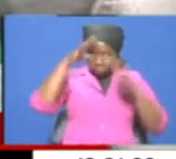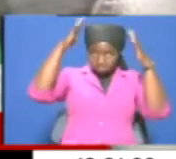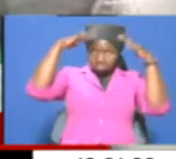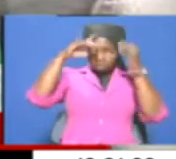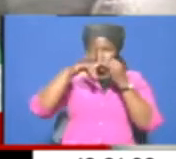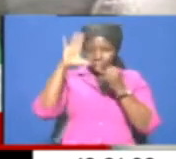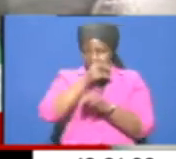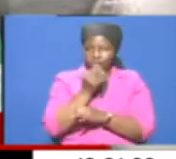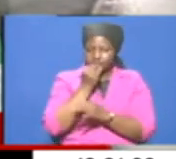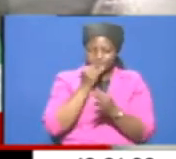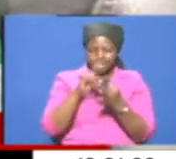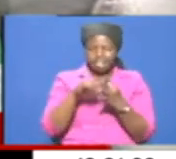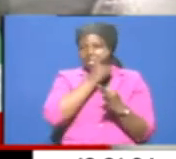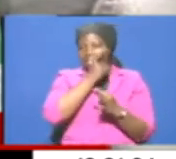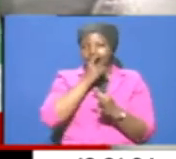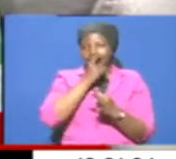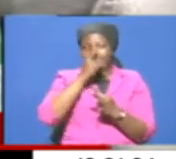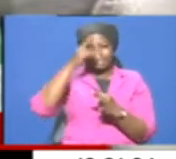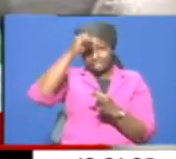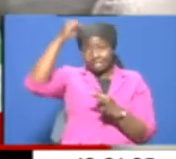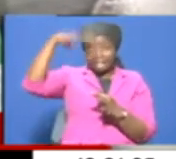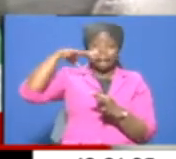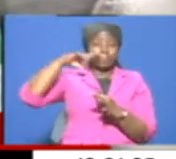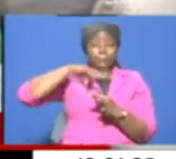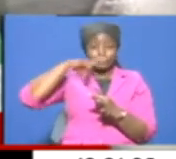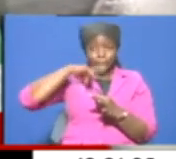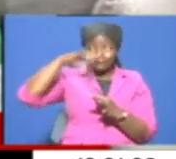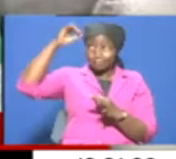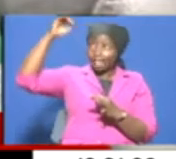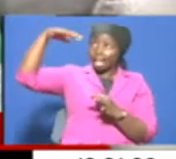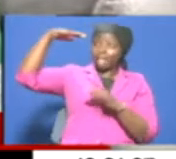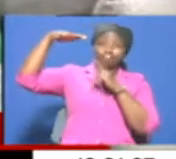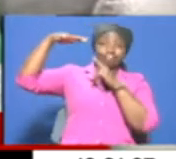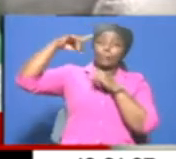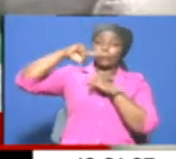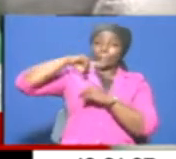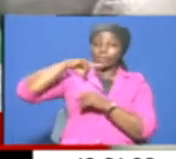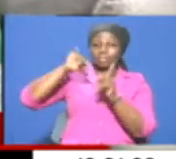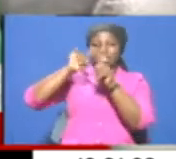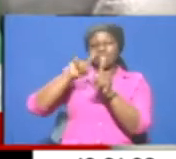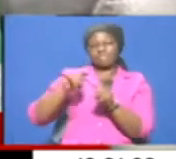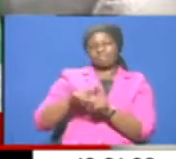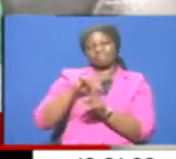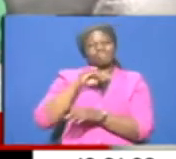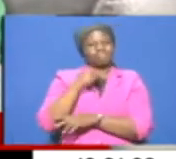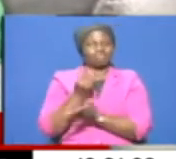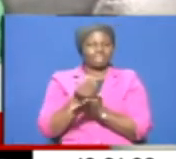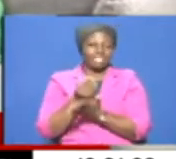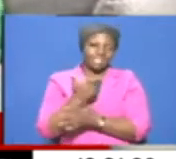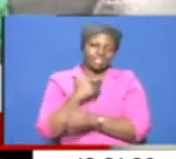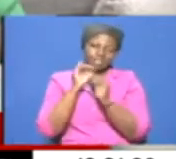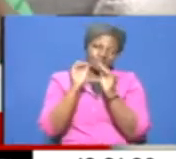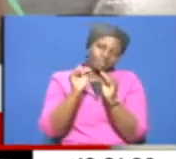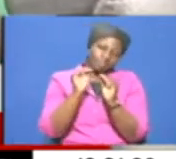jua imekuwa kali, na ikiwa kali jua yenyewe hata mifuko haina kitu ya kuwekwa. Kwa hivyo ni jukumu